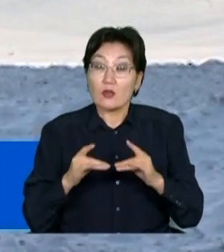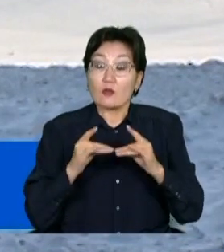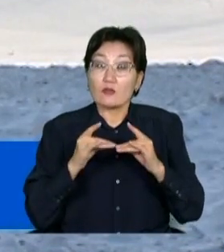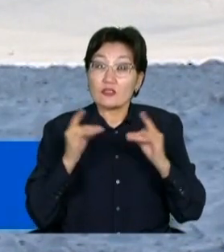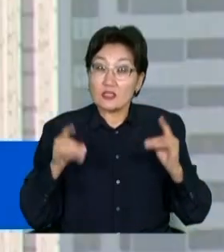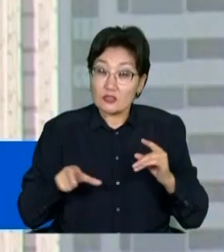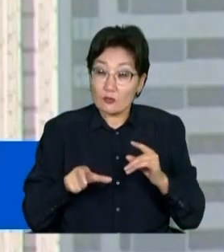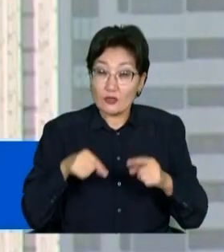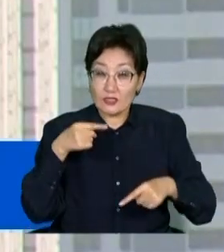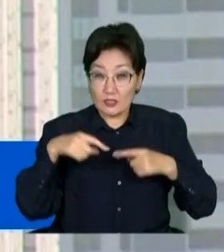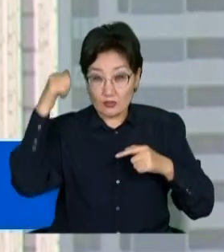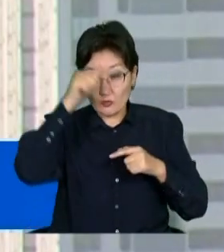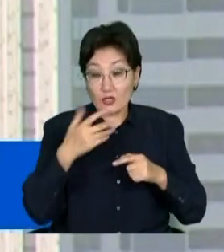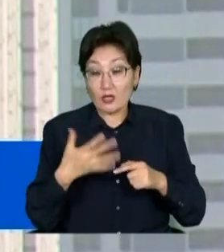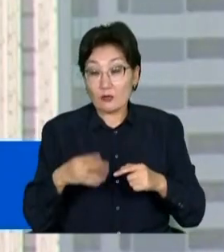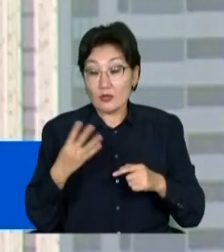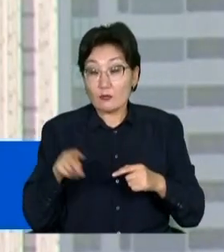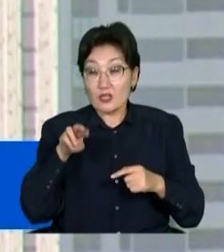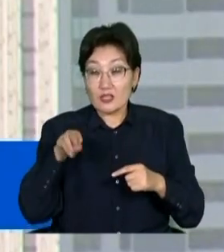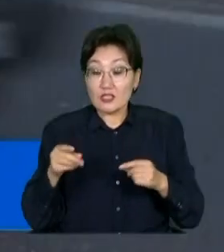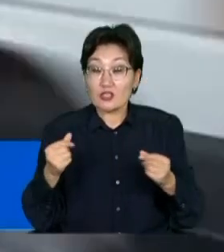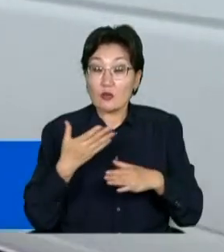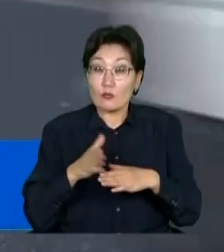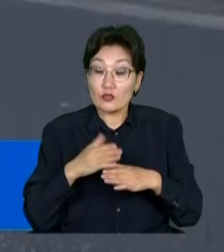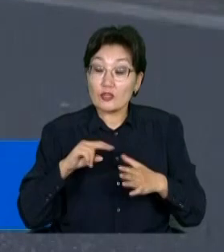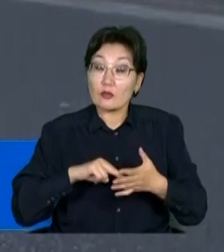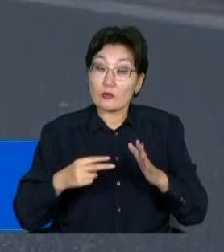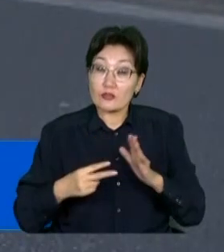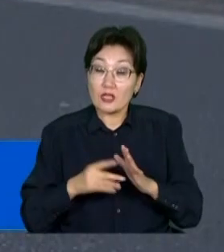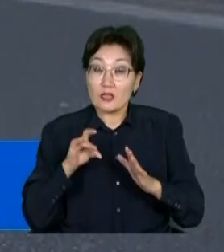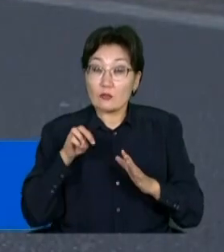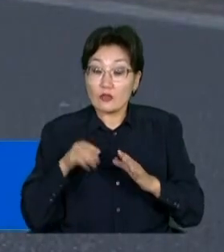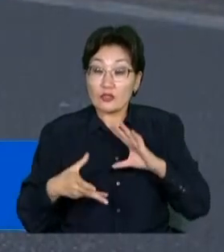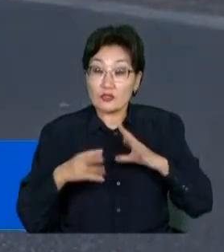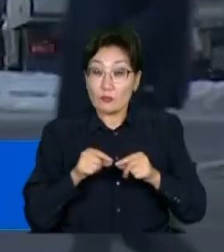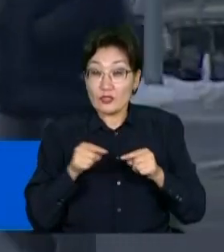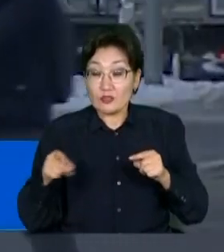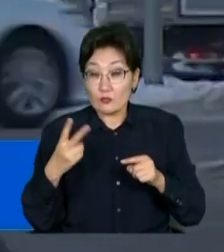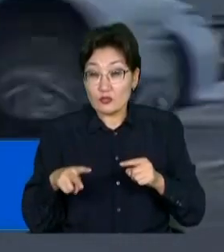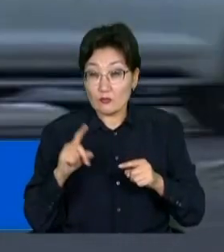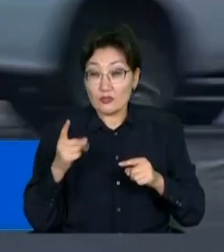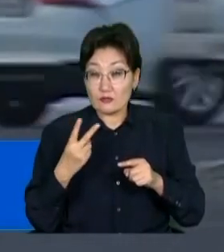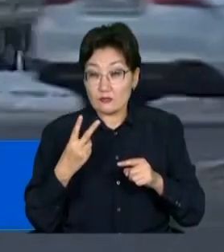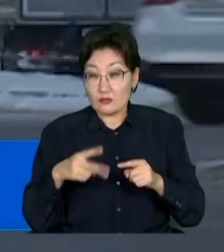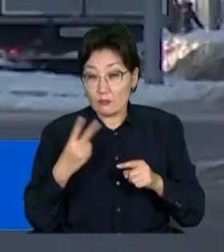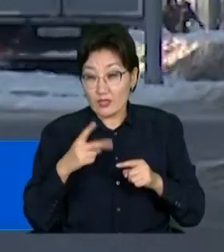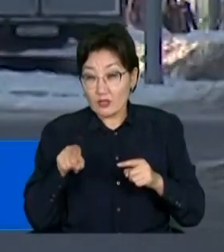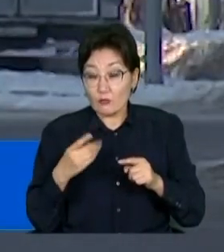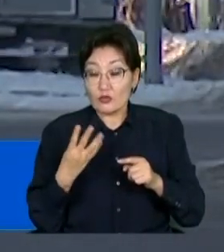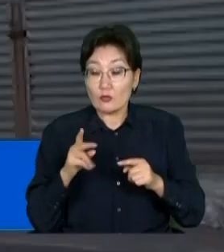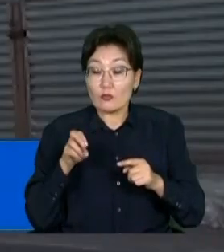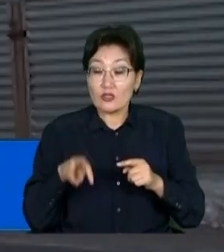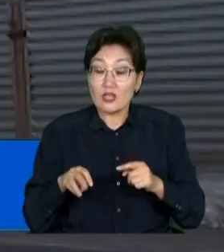салуға келесі жылы тағы 45 миллиард теңге қарастырылады. Айта кетсек, ЛРТ-ның жалпы ұзындығы 22,4 шақырым.